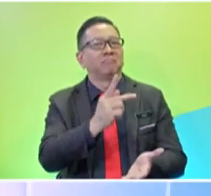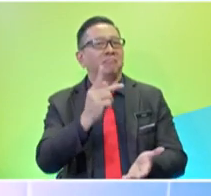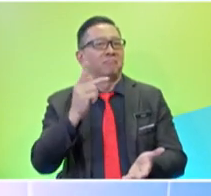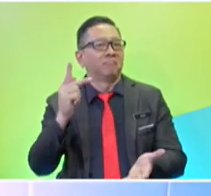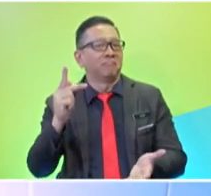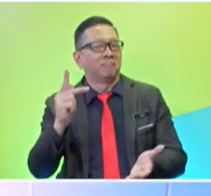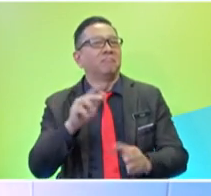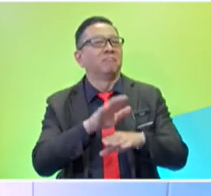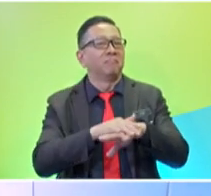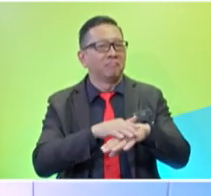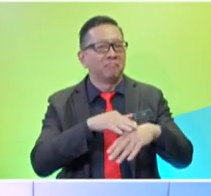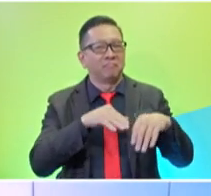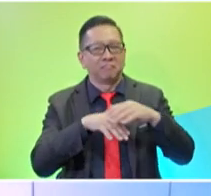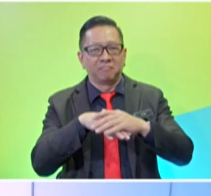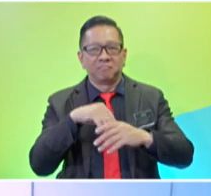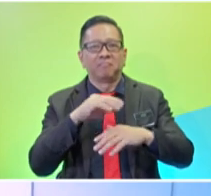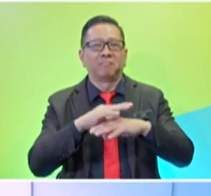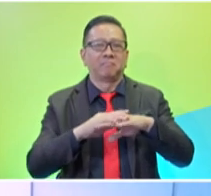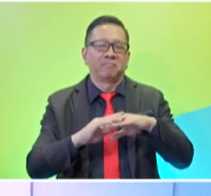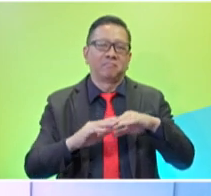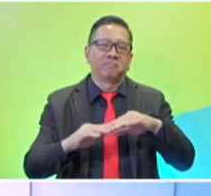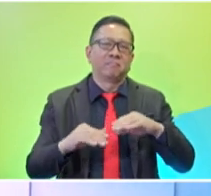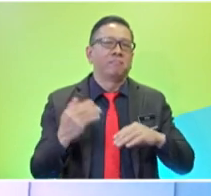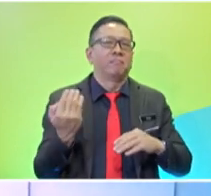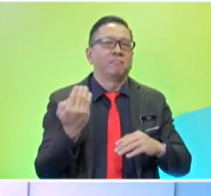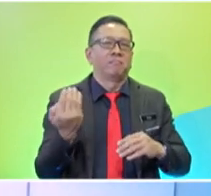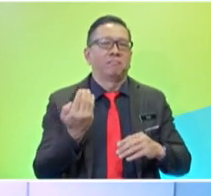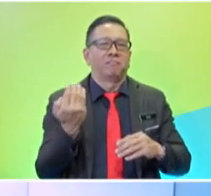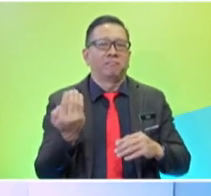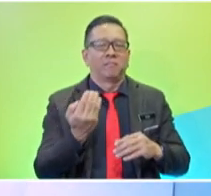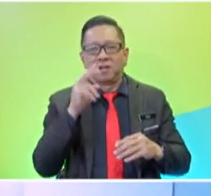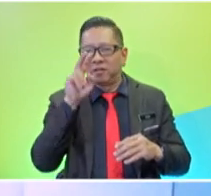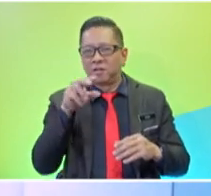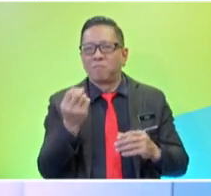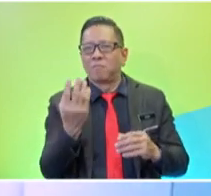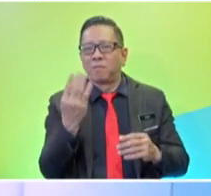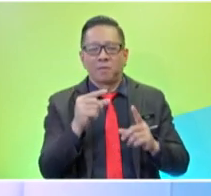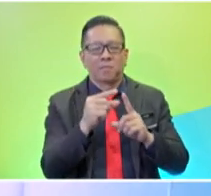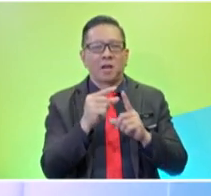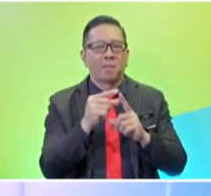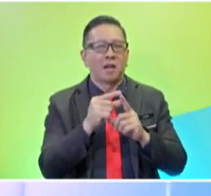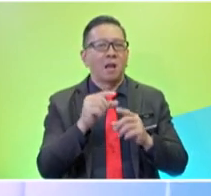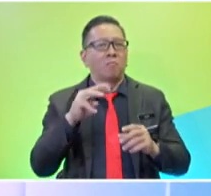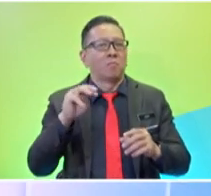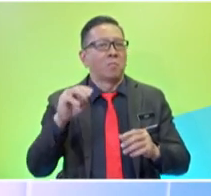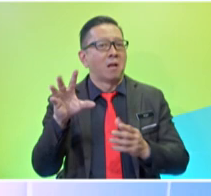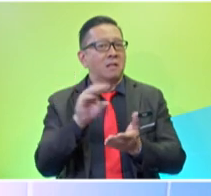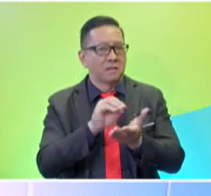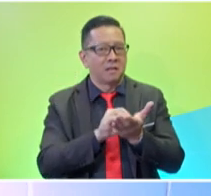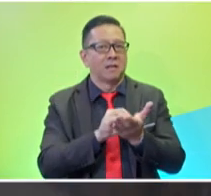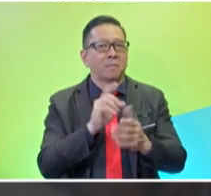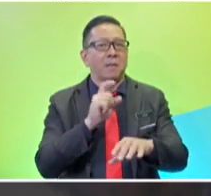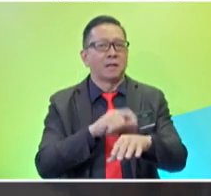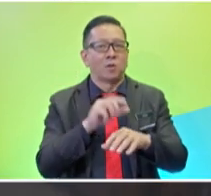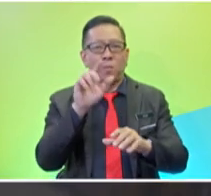tak perlu saling terlalu cepat sebab kita tidak Berapa banyak patah perkataan yang dalam